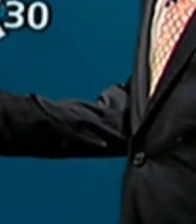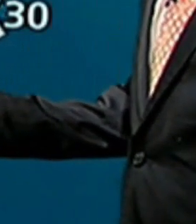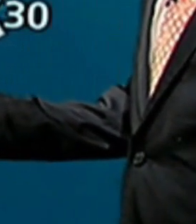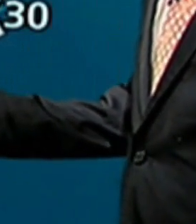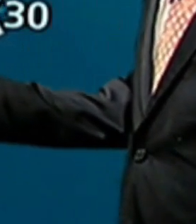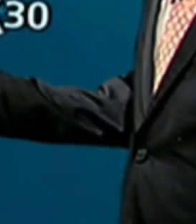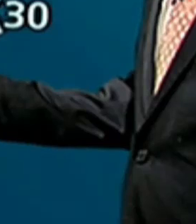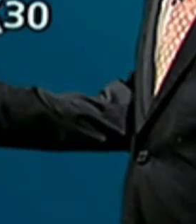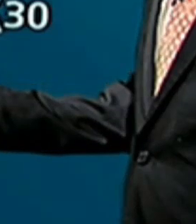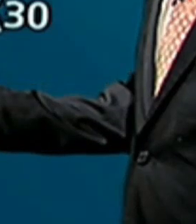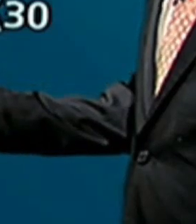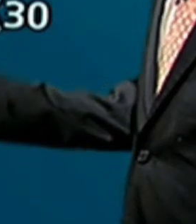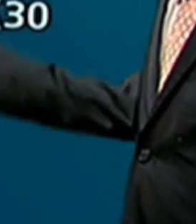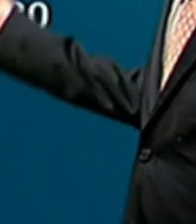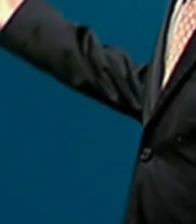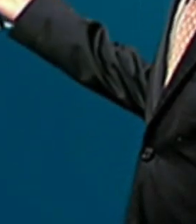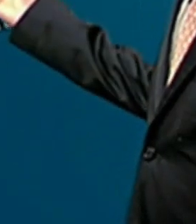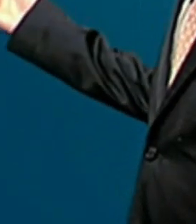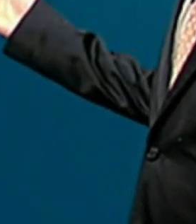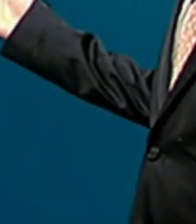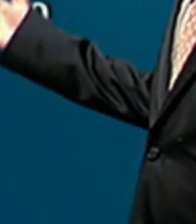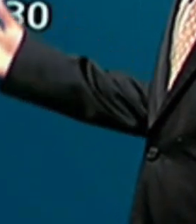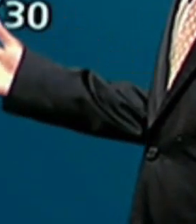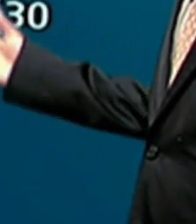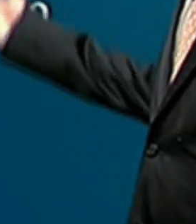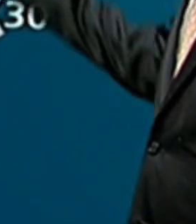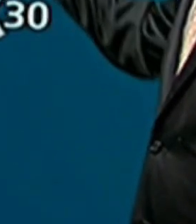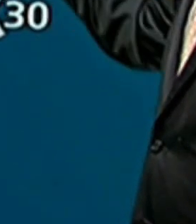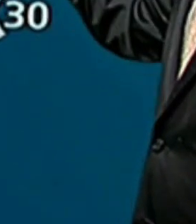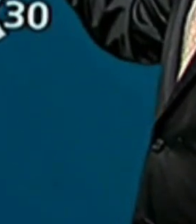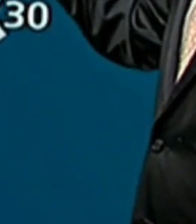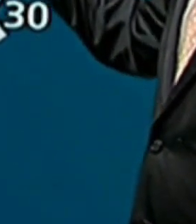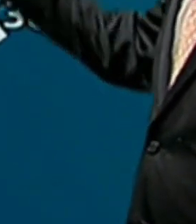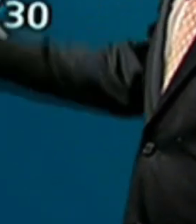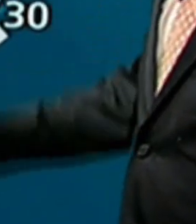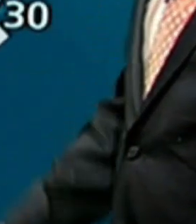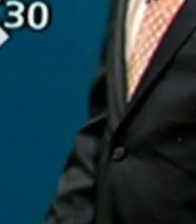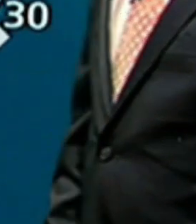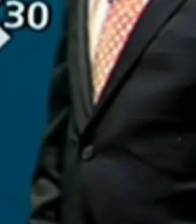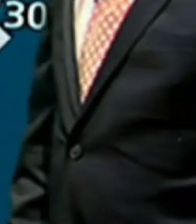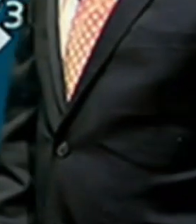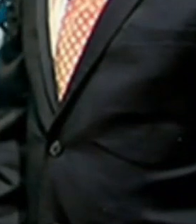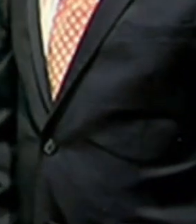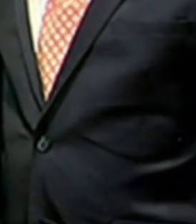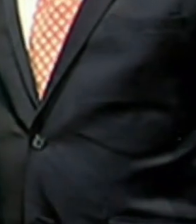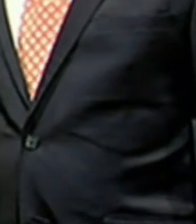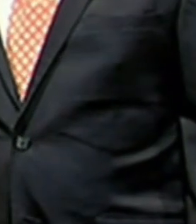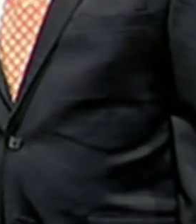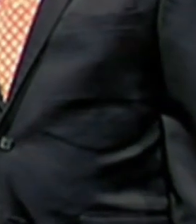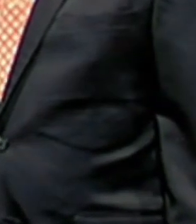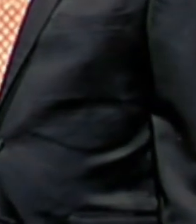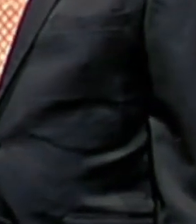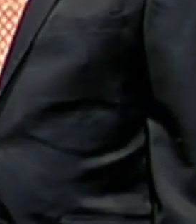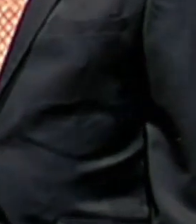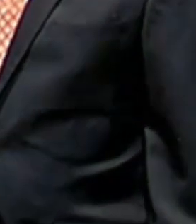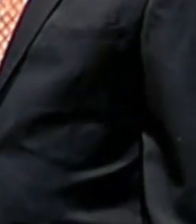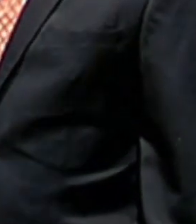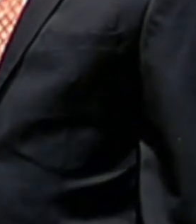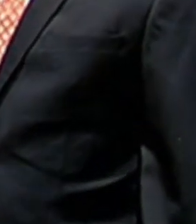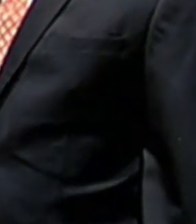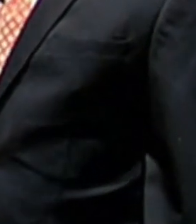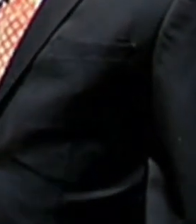tše bofefo ka dikalong tša ka kapa bohlabela go tsena bjalo ka dikalong tša ka KwaZulu-Natal ba godimo ka magologolong a dithaba ka dikalong tša ka Limpopo. Ba tirelo tša bosomagašo ba re